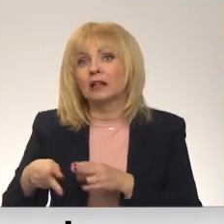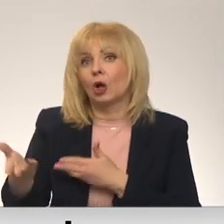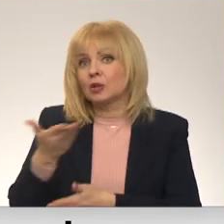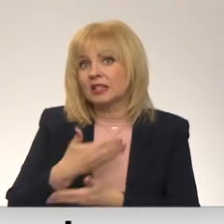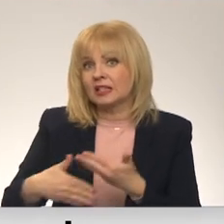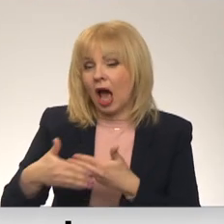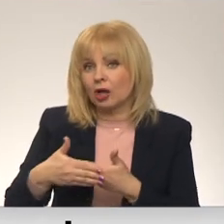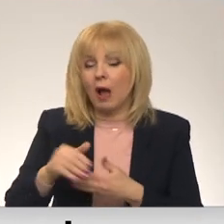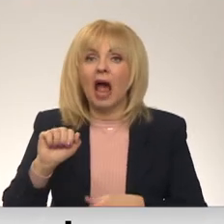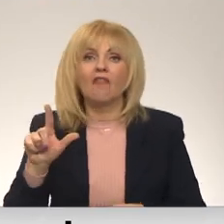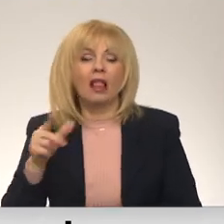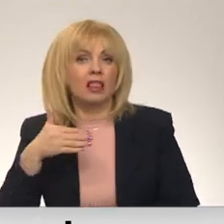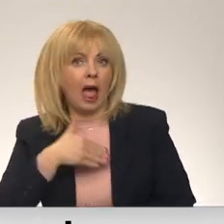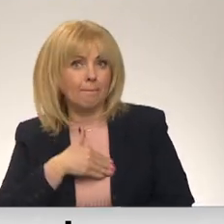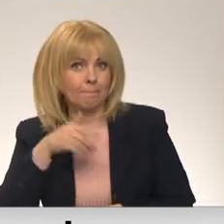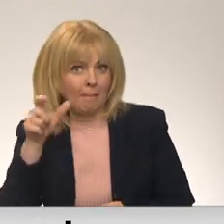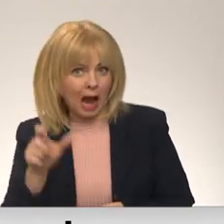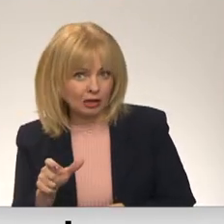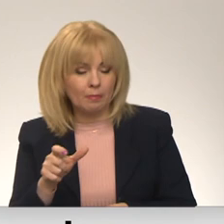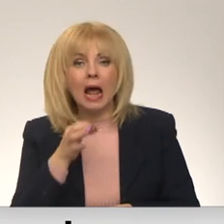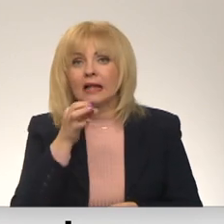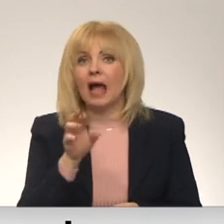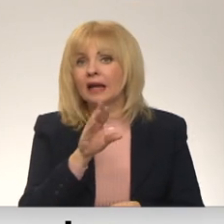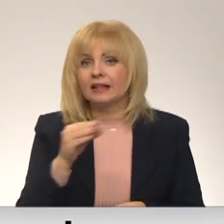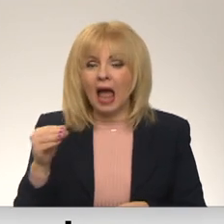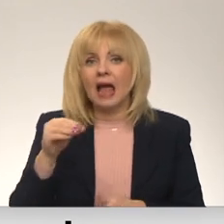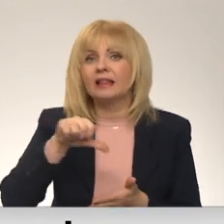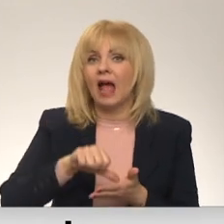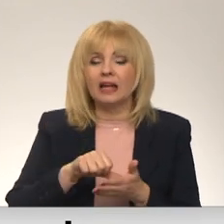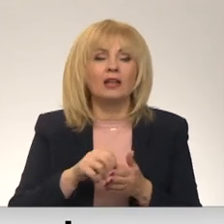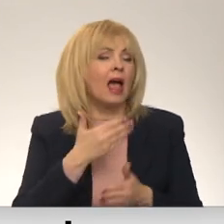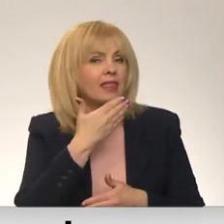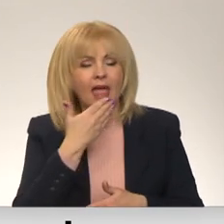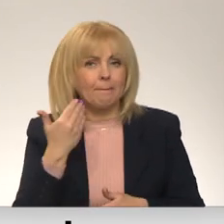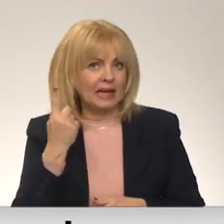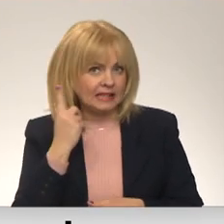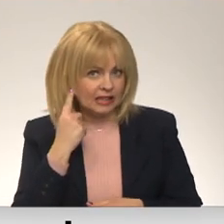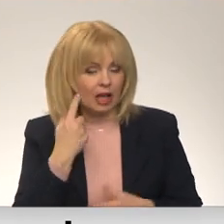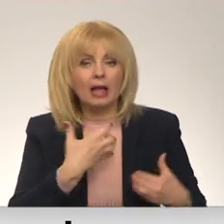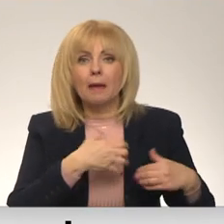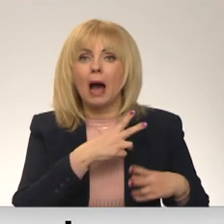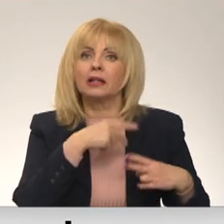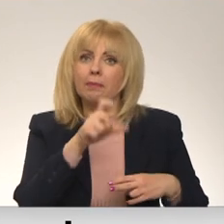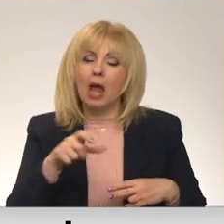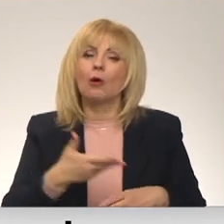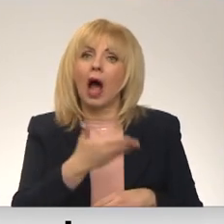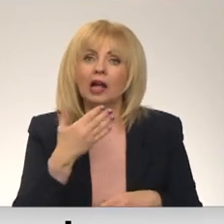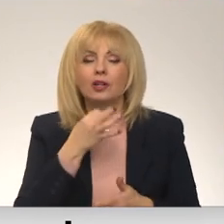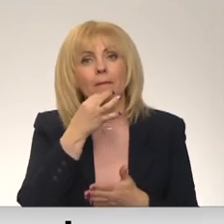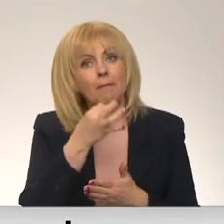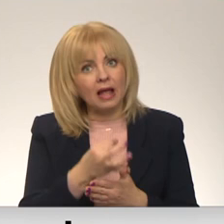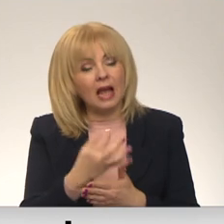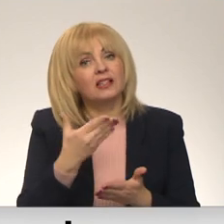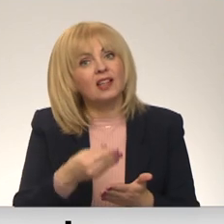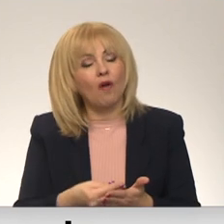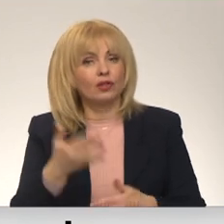ar Aivaru Lembergu. Skaidrs, nē, sadarbībai no tribīnes neizskanēja, bet partijas biedri tiek aicināti paust savus